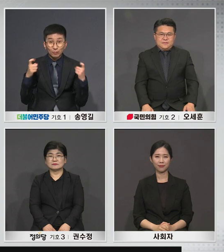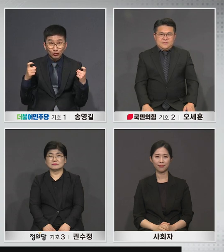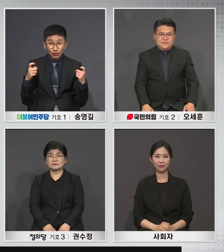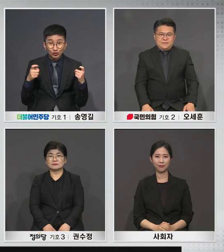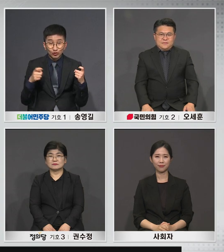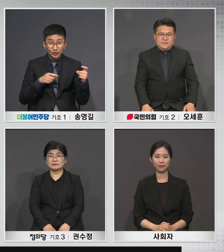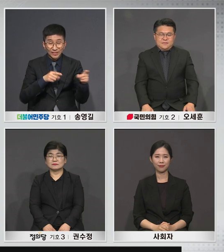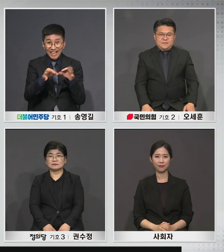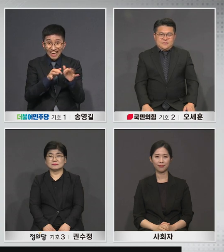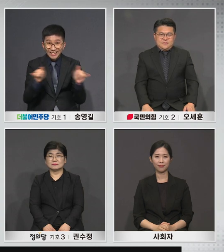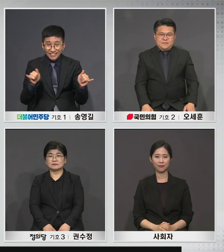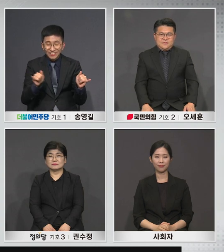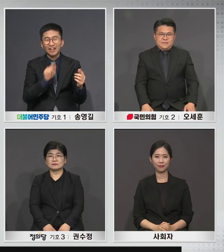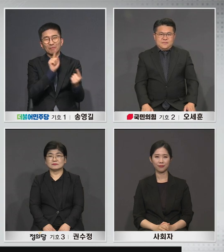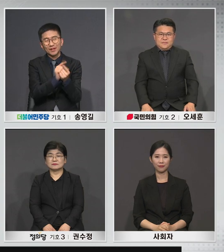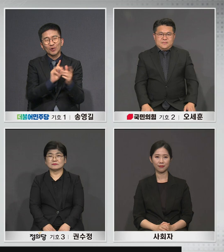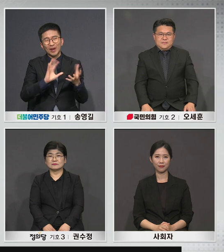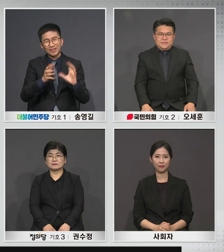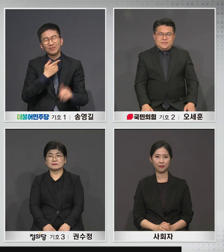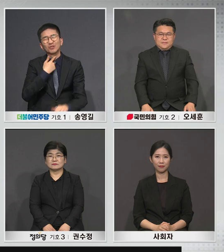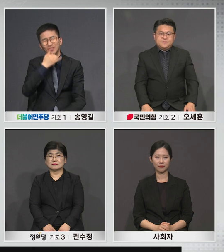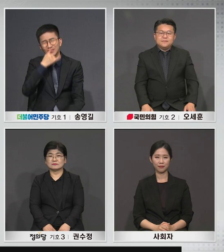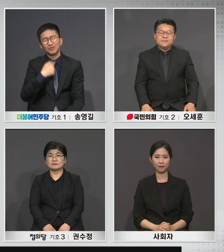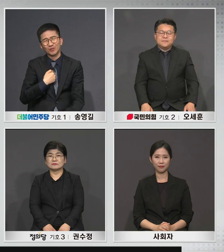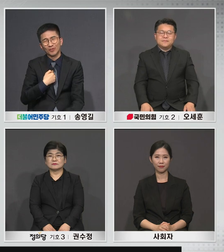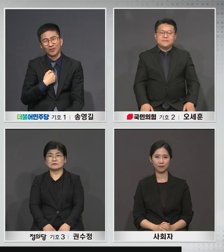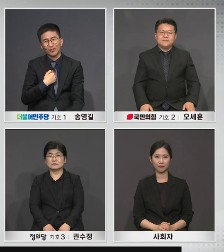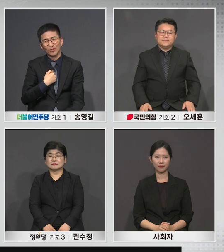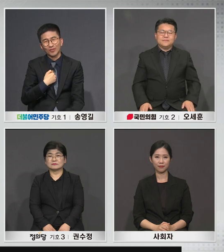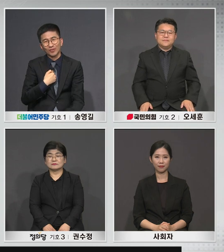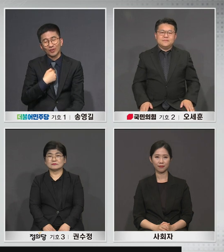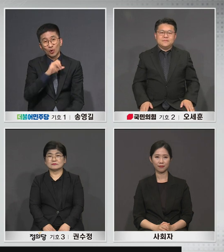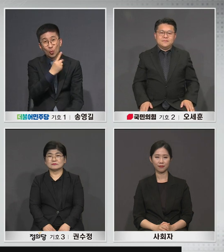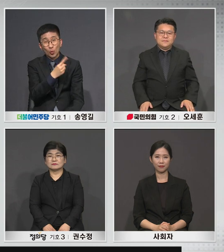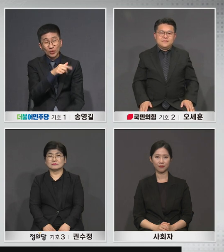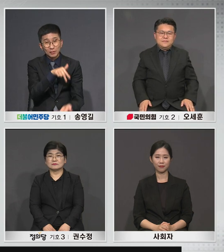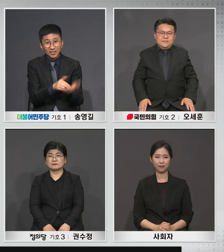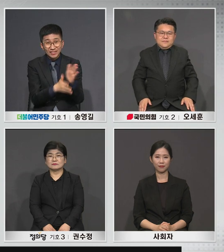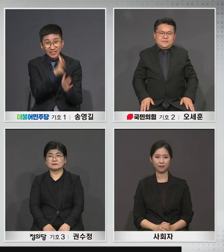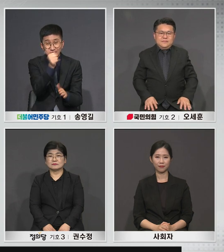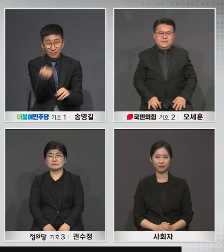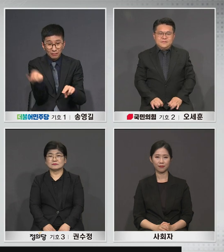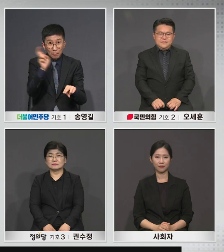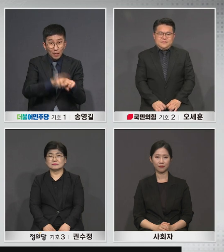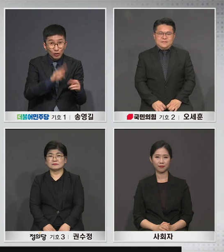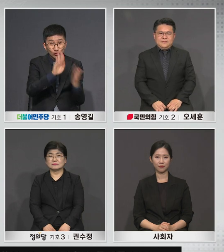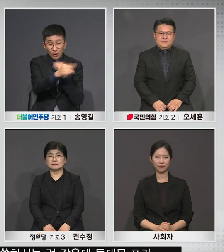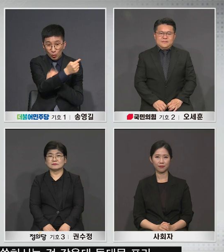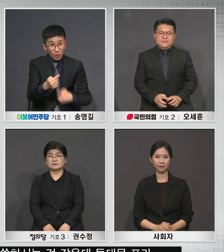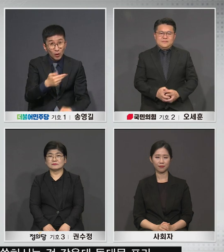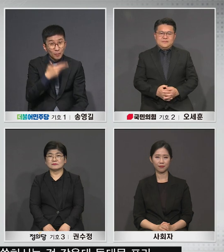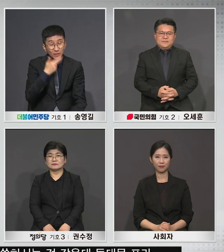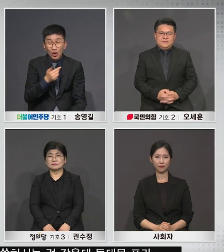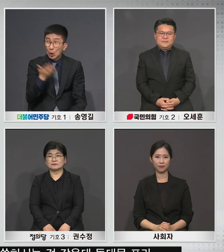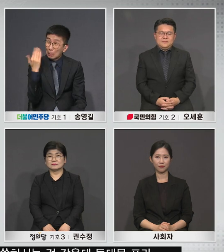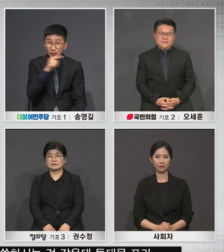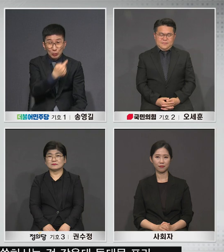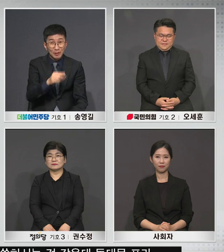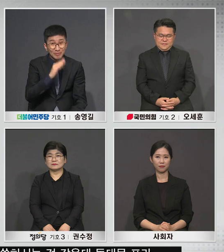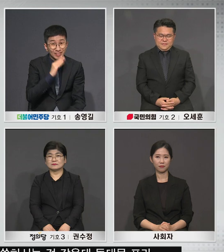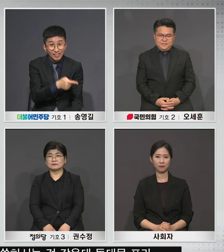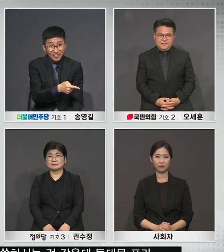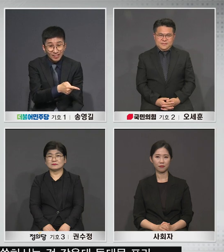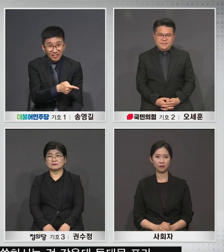간남회도 해보고 밤에 다녀봤습니다. 오세훈 후보님은 시장되고 별로 오지는 않았다고 그러대요. 최근에는 한 번 오셨다고 그러던데